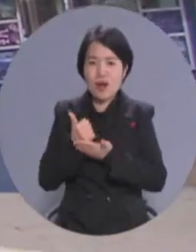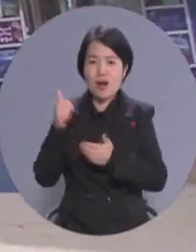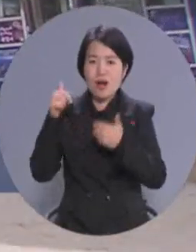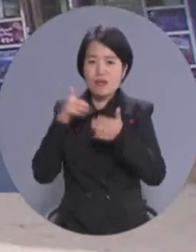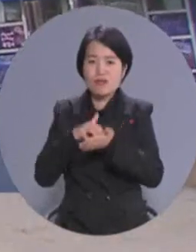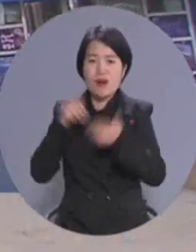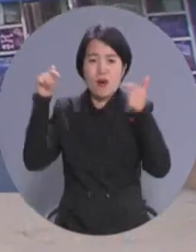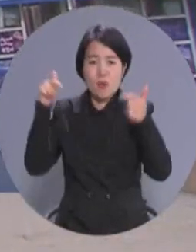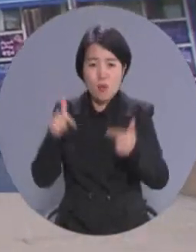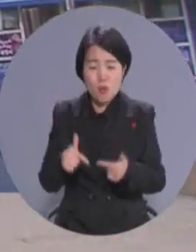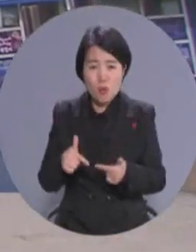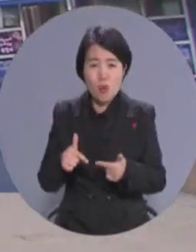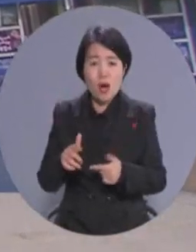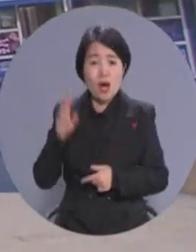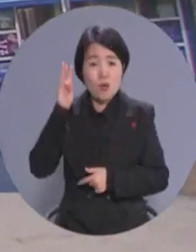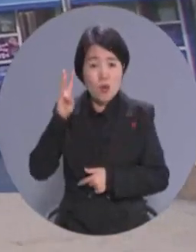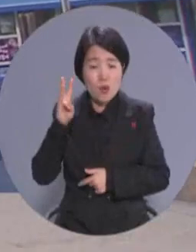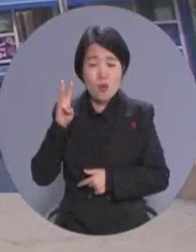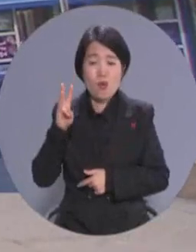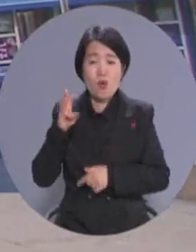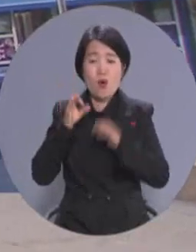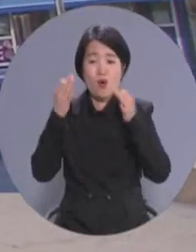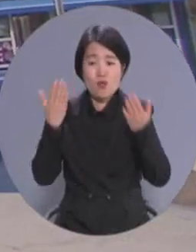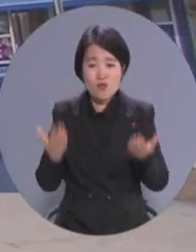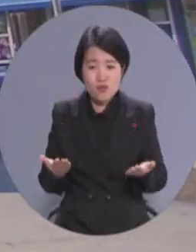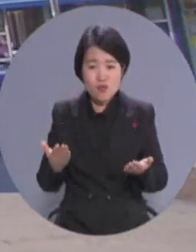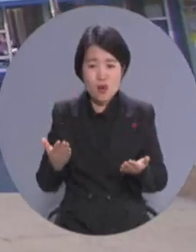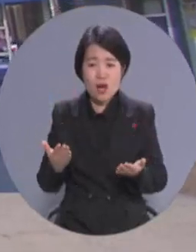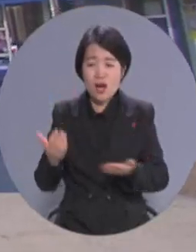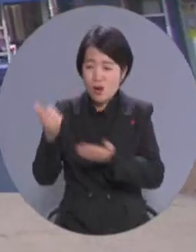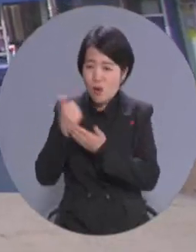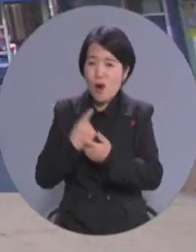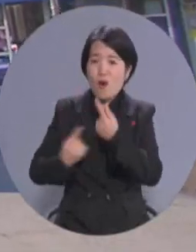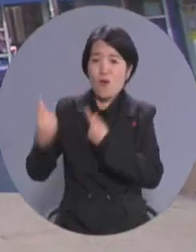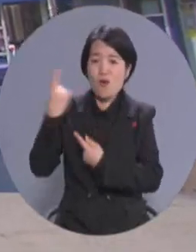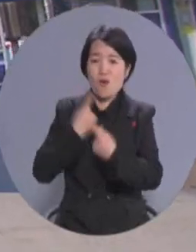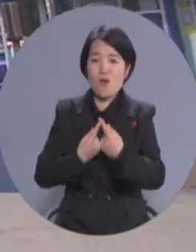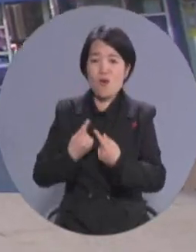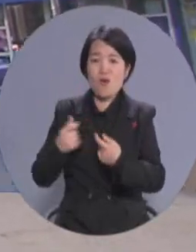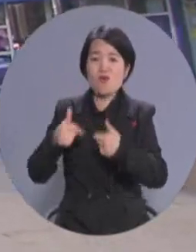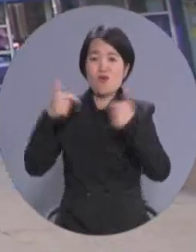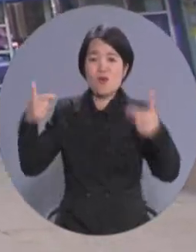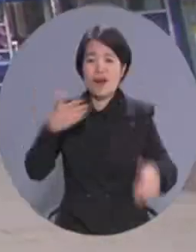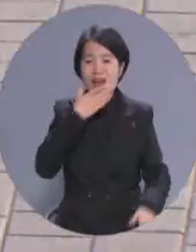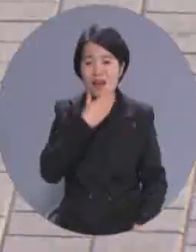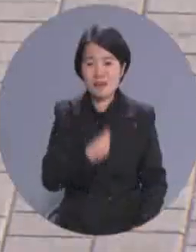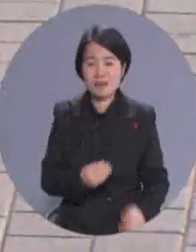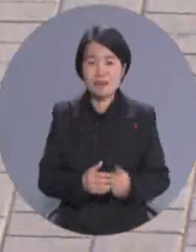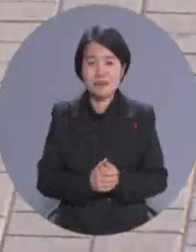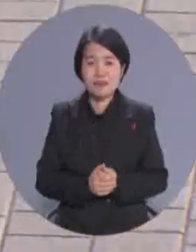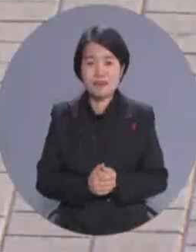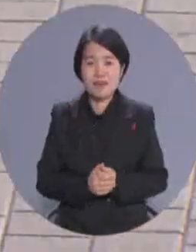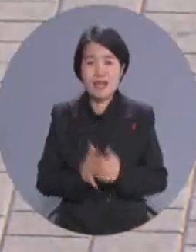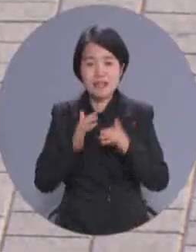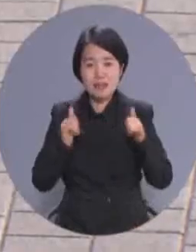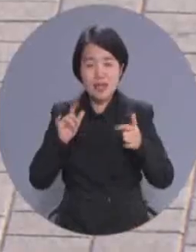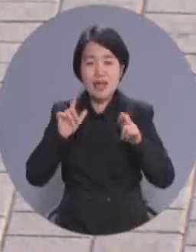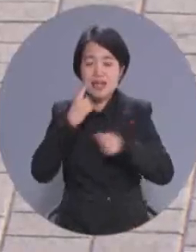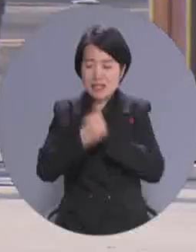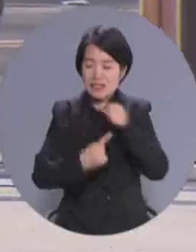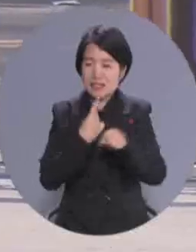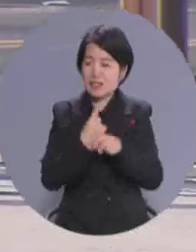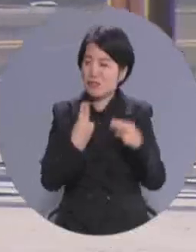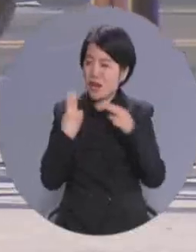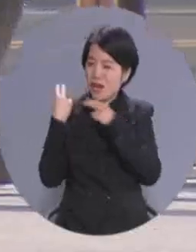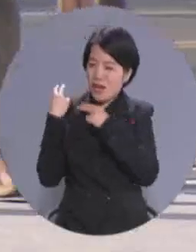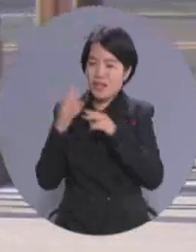없는데 연휴가 3일이나 껴서 손님들이 많이 와서 행복합니다. 시민들은 올 한 해를